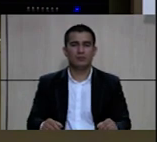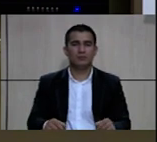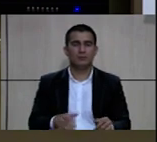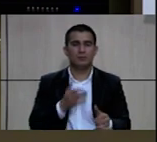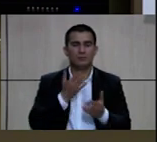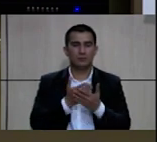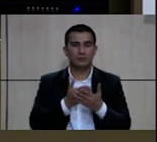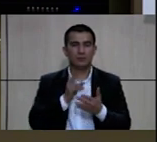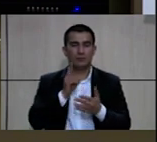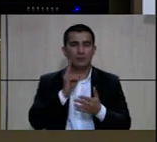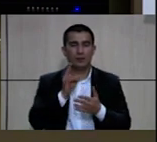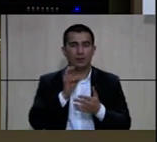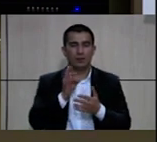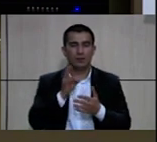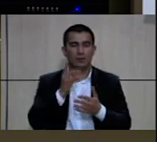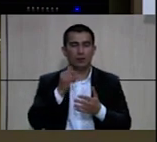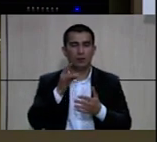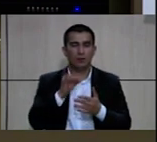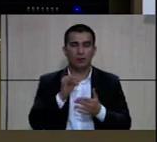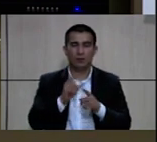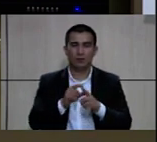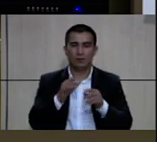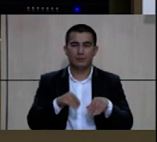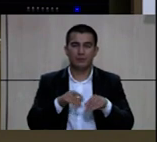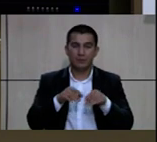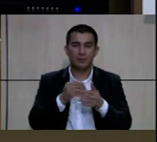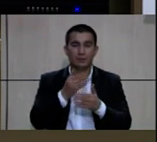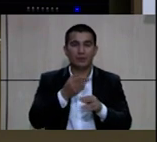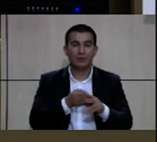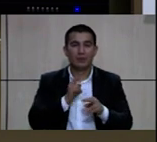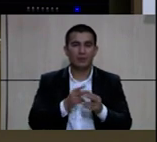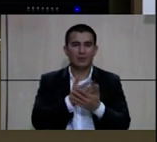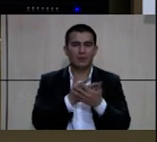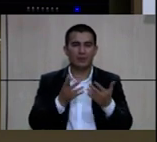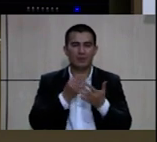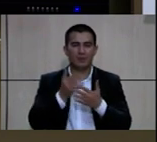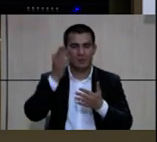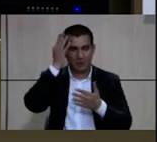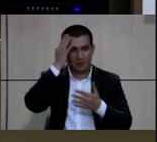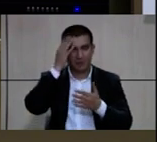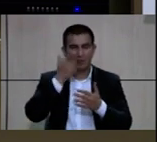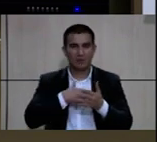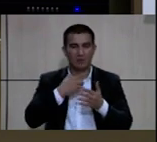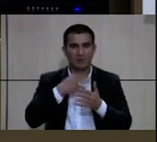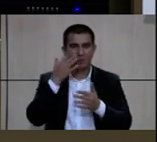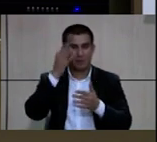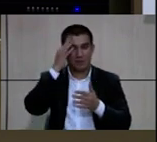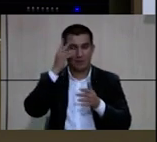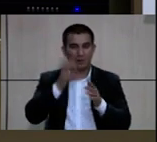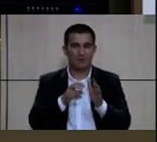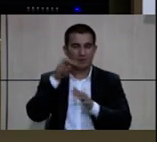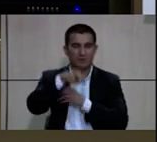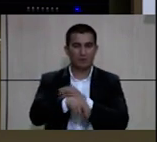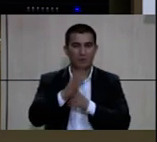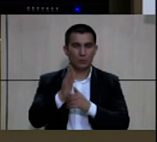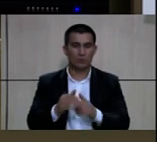Kenguruning bolasi xaltasiga tushayotganda bosh qismi bilan qorniga sakraydi.